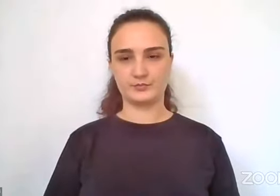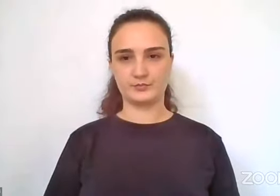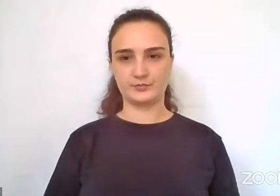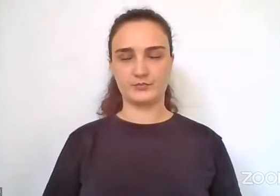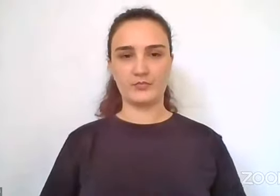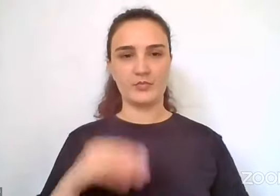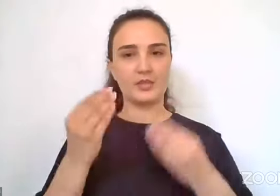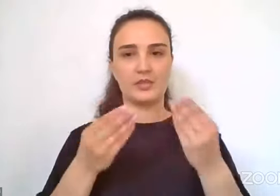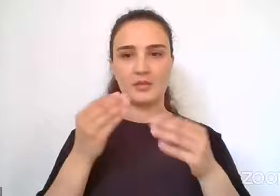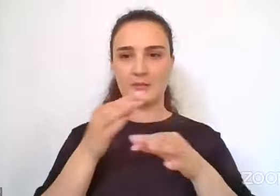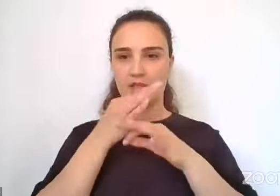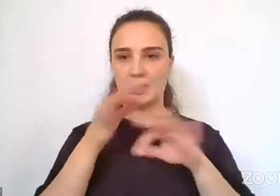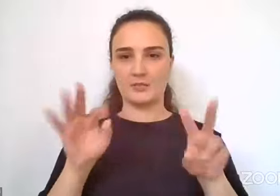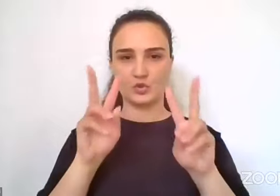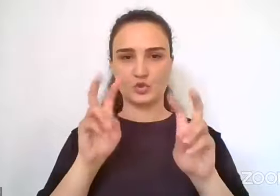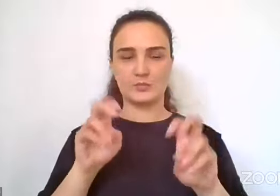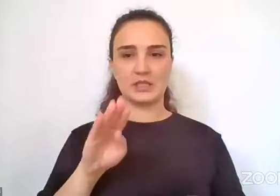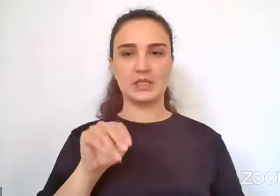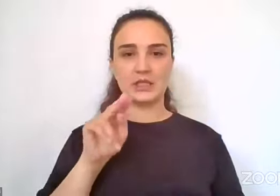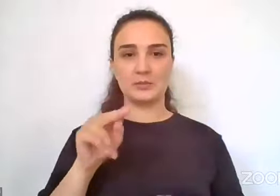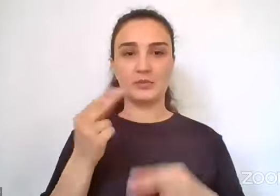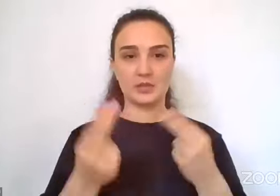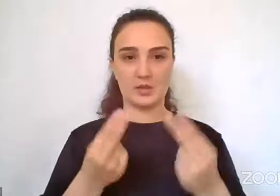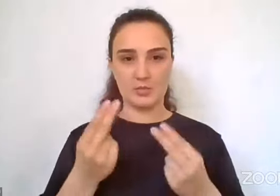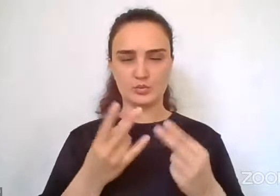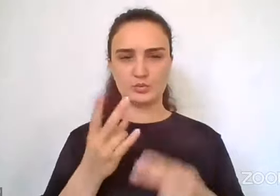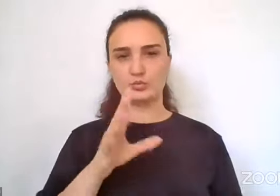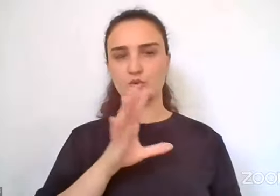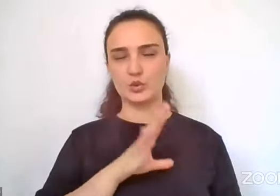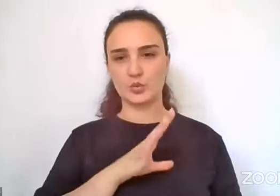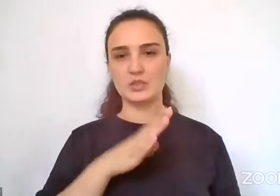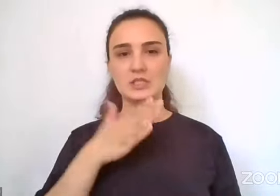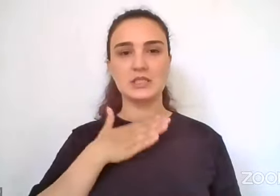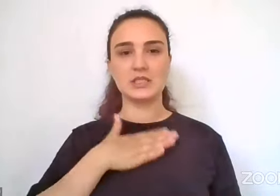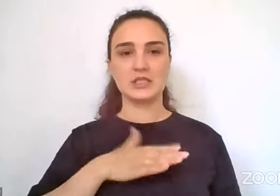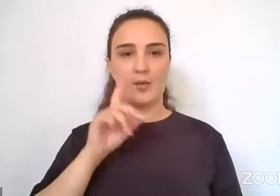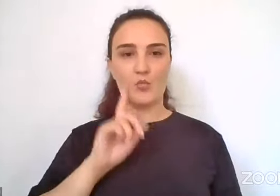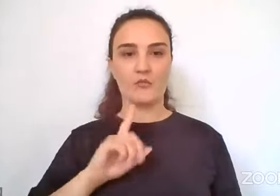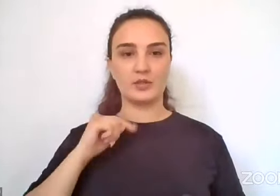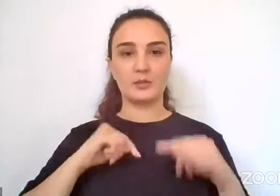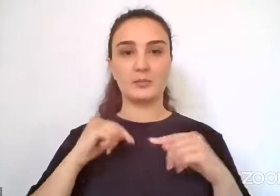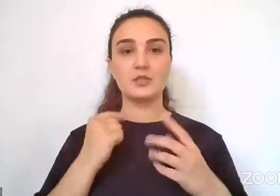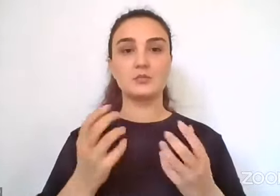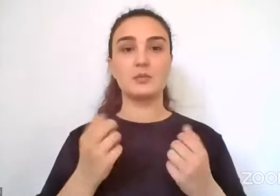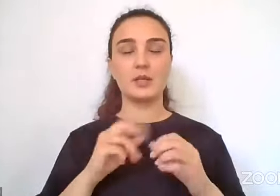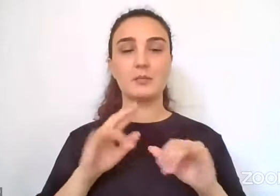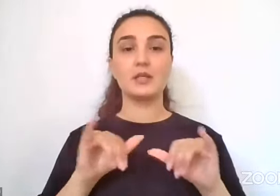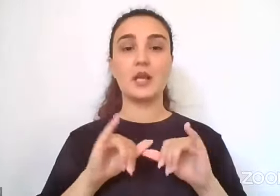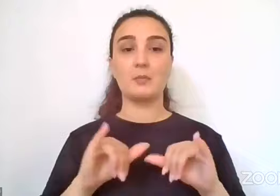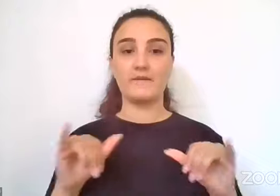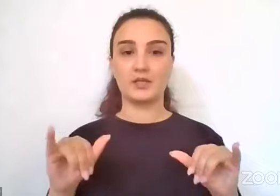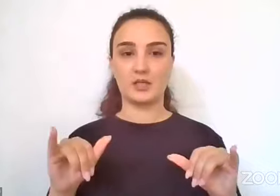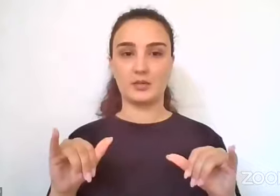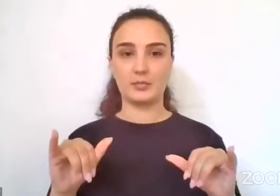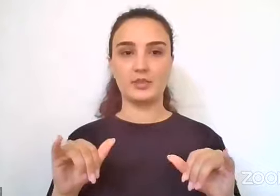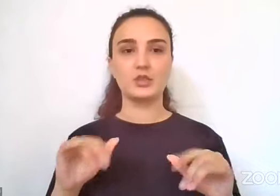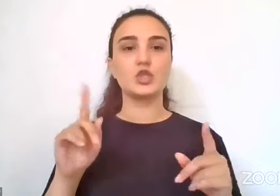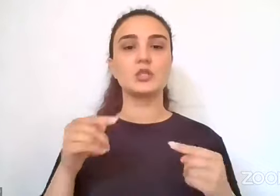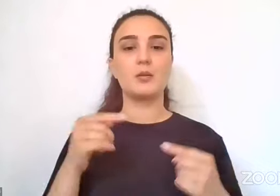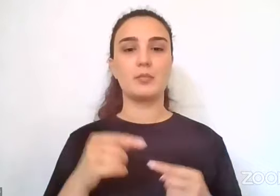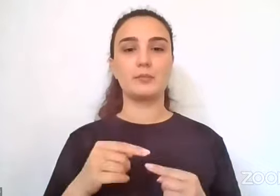ნებისმიერი ტიპის თამაში, როგორც უკვე ვთქვი, უნდა იყოს სიამოვნების მომტანი და განმავითარებელი არის. შესაბამისად,